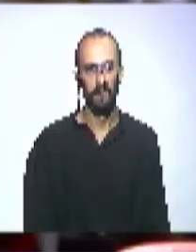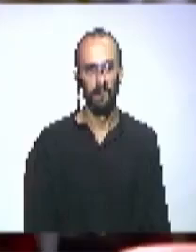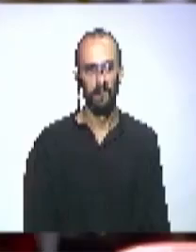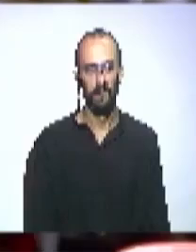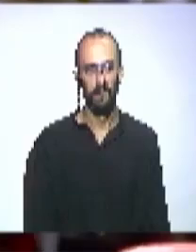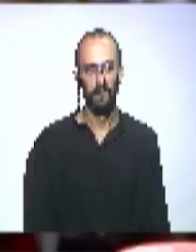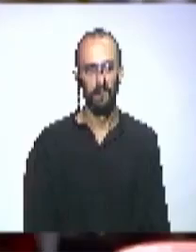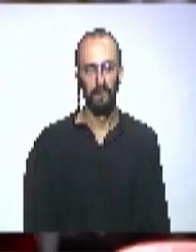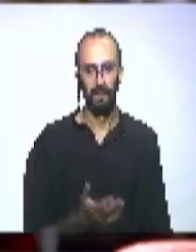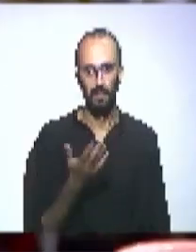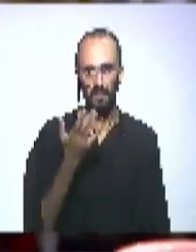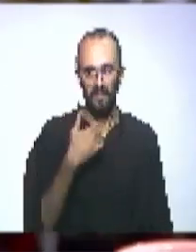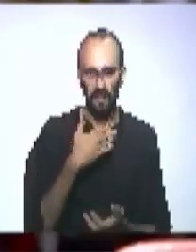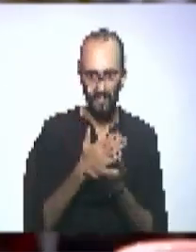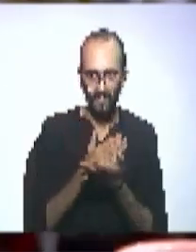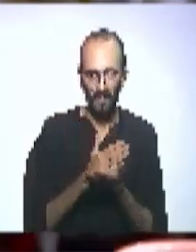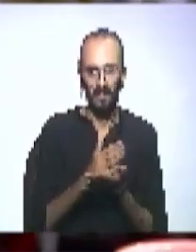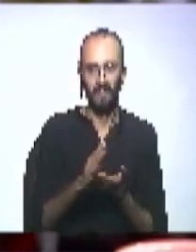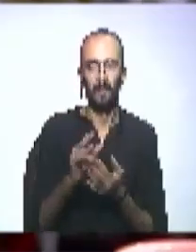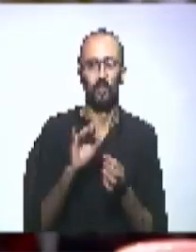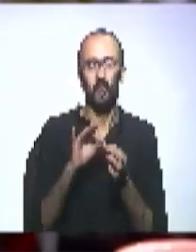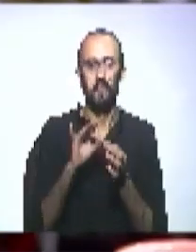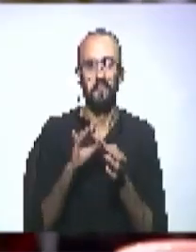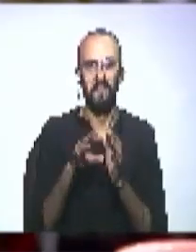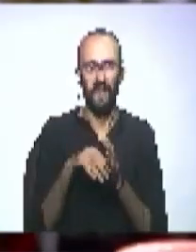عشان ننزل التوم بس في الاول.